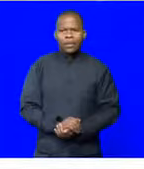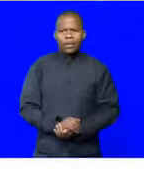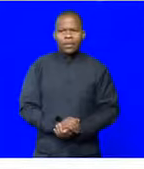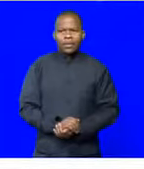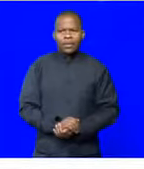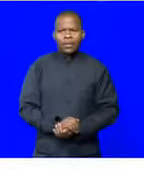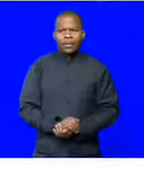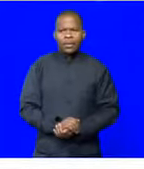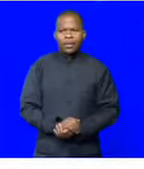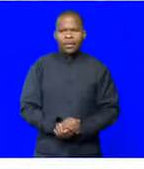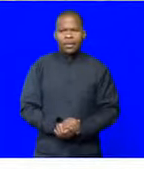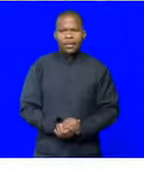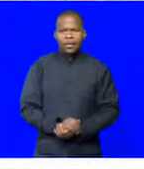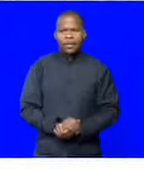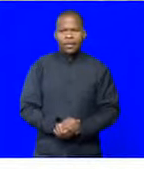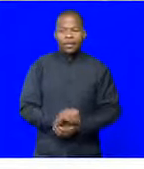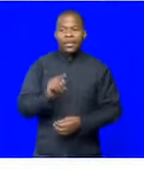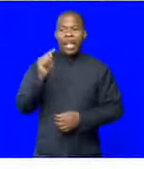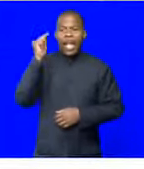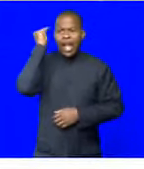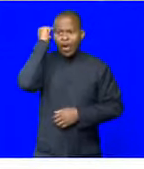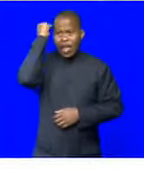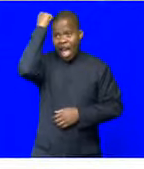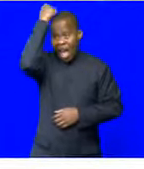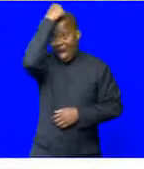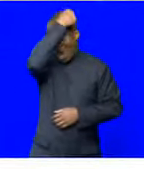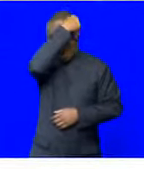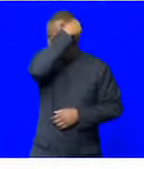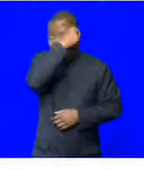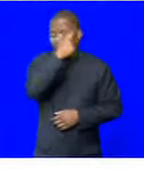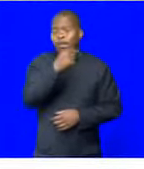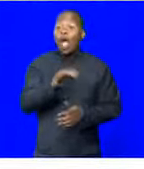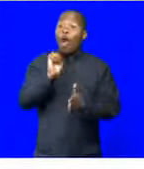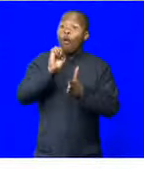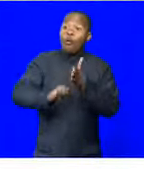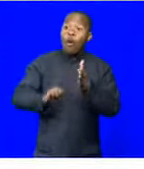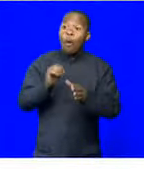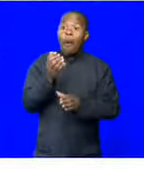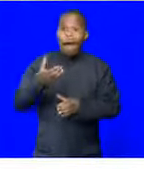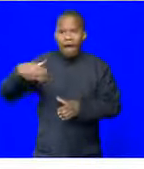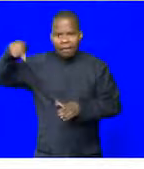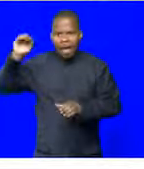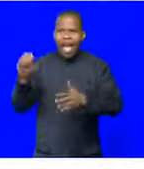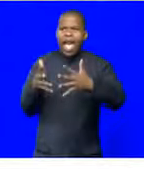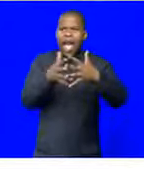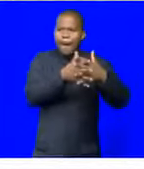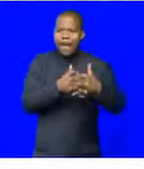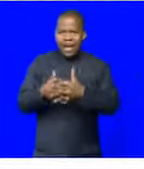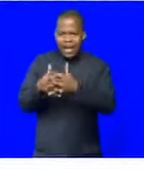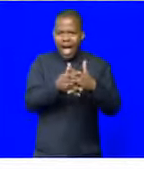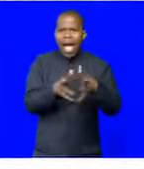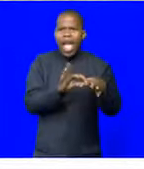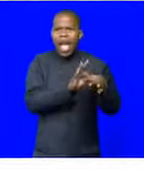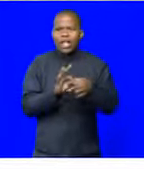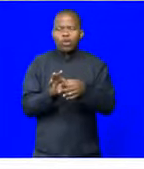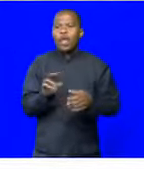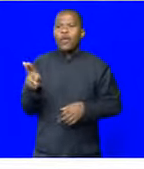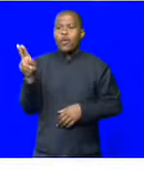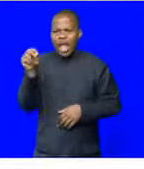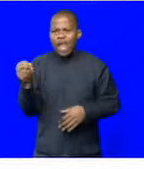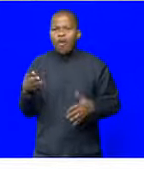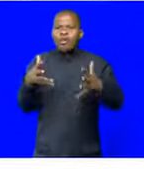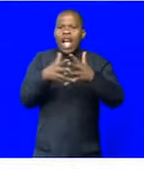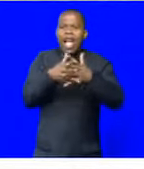Silo inkosi Mswati wesithathu besikhathi silibhekise eNew York even leAmerica kuyawungenela umhlangano wabaholi bemave langephansi